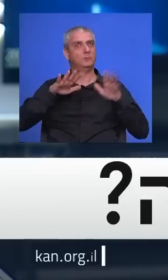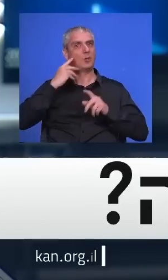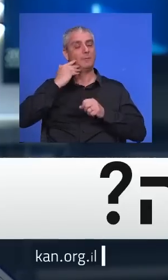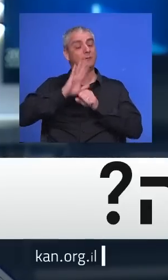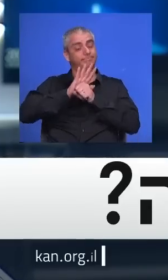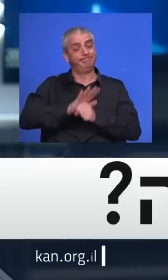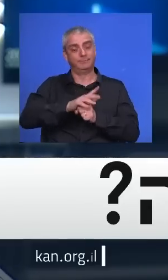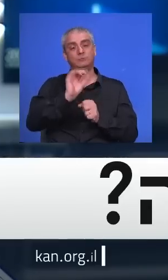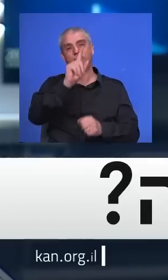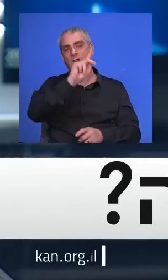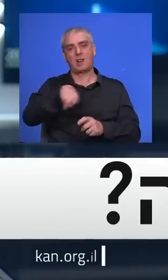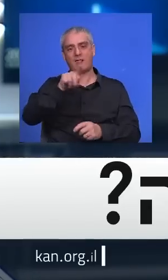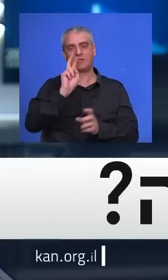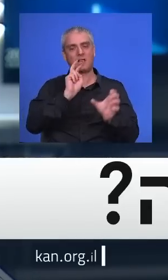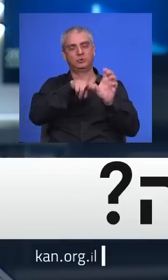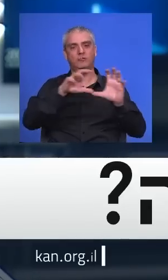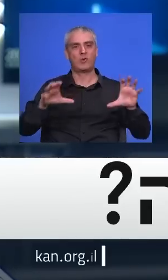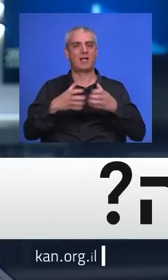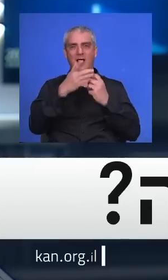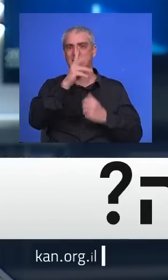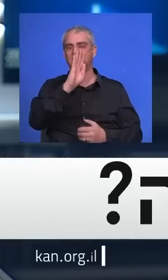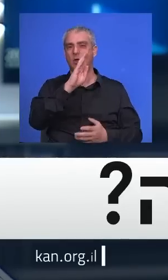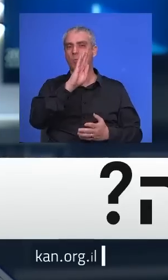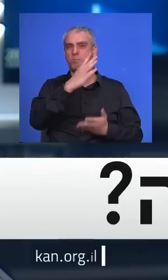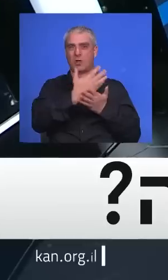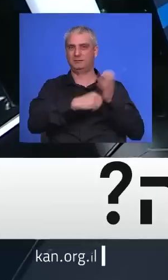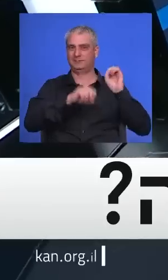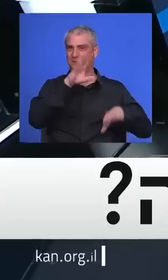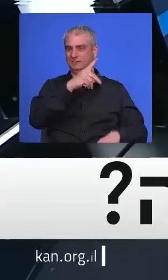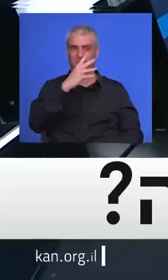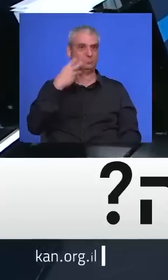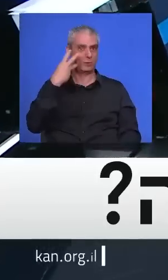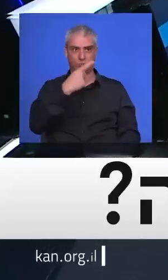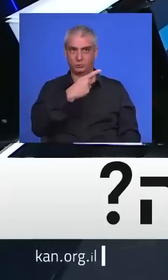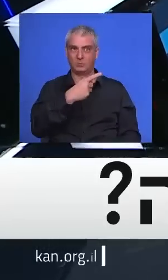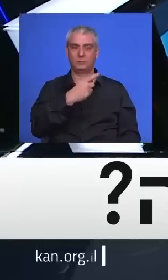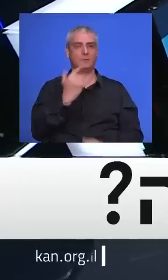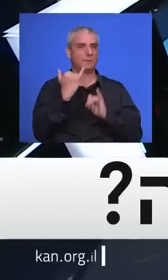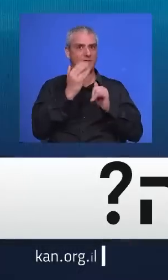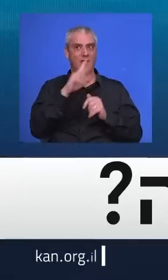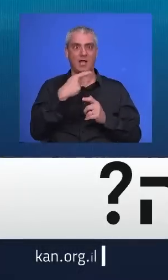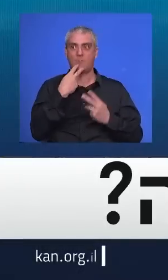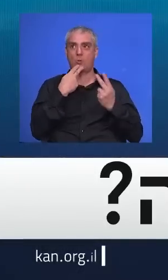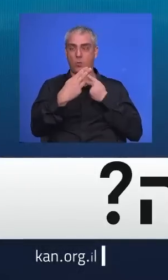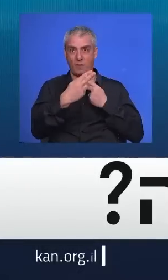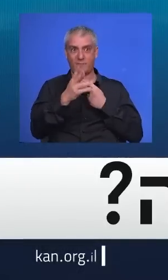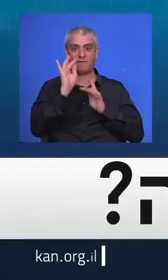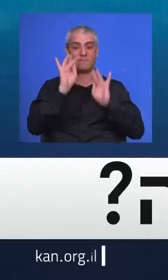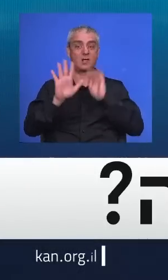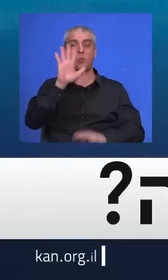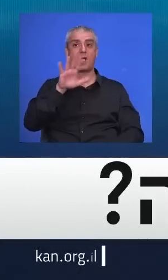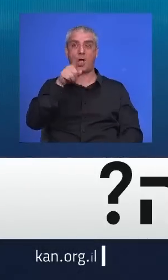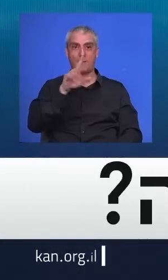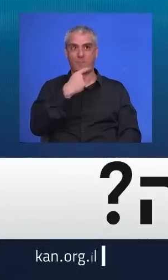לבטל את ההשתתפות שלו בכנס הבונדס בוושינגטון, והערב עמיחי שטיין, אנחנו אליך, אתה מביא גם את התגובה והגינויים באירופה לדברים